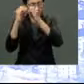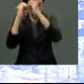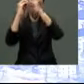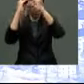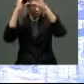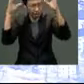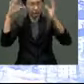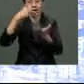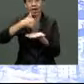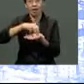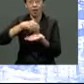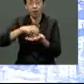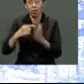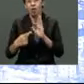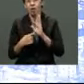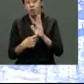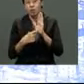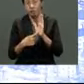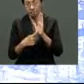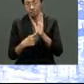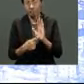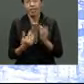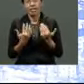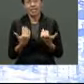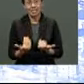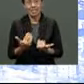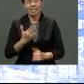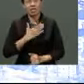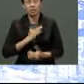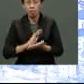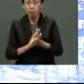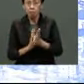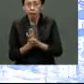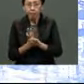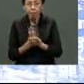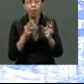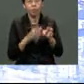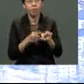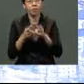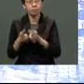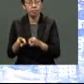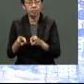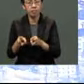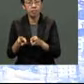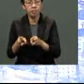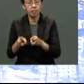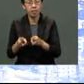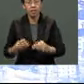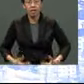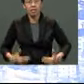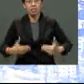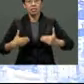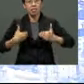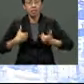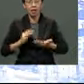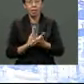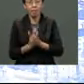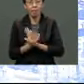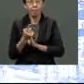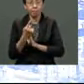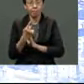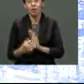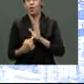บอกว่าอย่างในกรณีของตรงนี้เราน่าจะต้องมีการปรับเปลี่ยนเขาเรียกว่านิวนอร์มใหม่ท่านเห็นกร